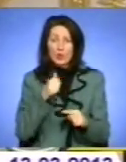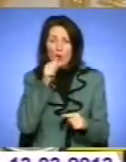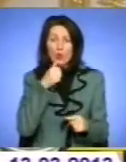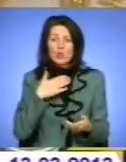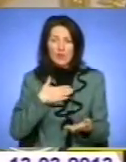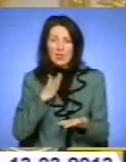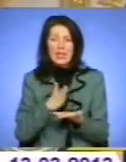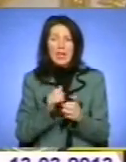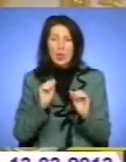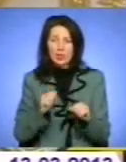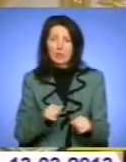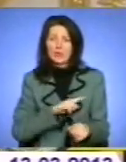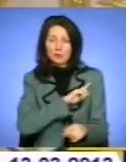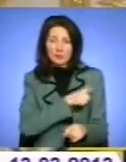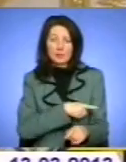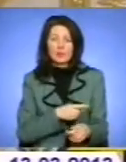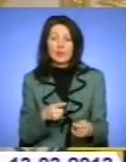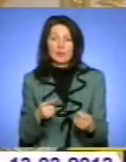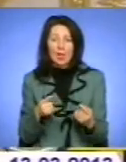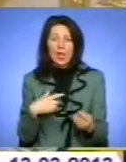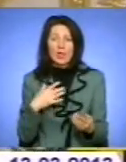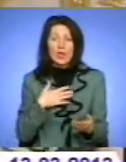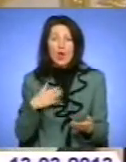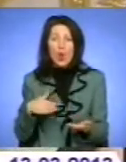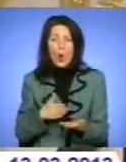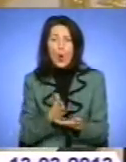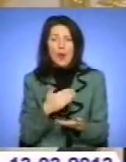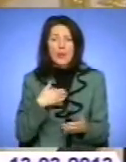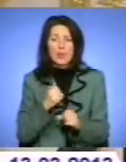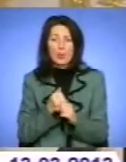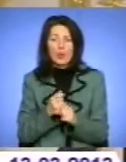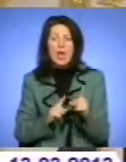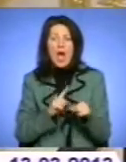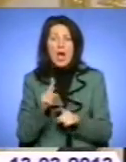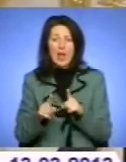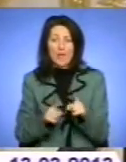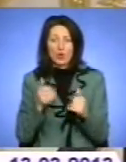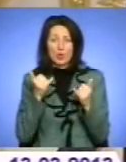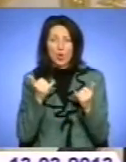підсилити нашу координацію, тому що ми зробили реформу і сьогодні